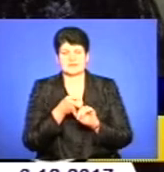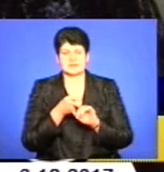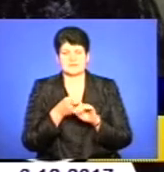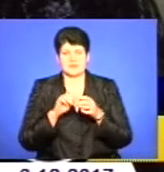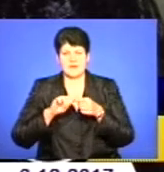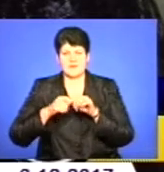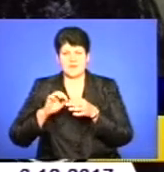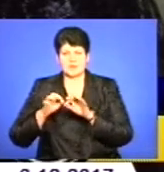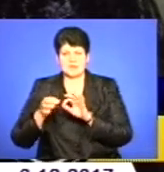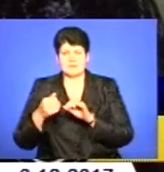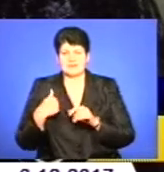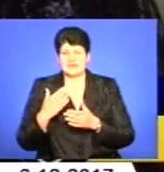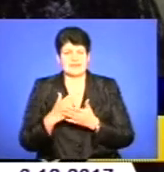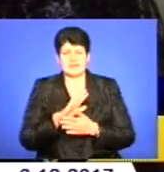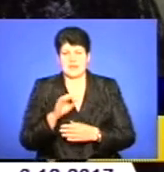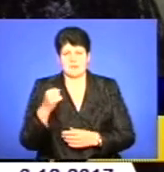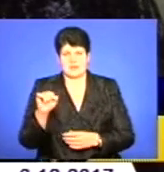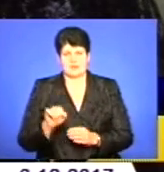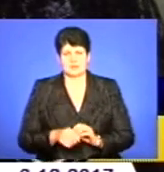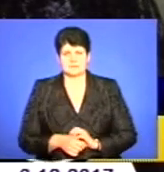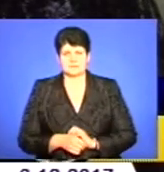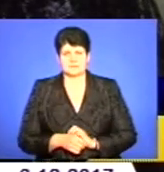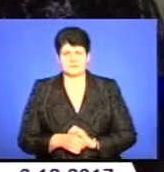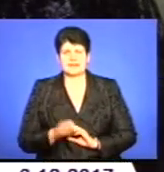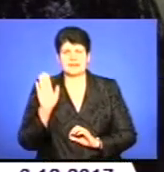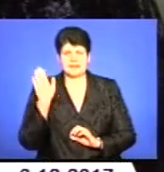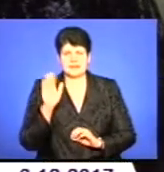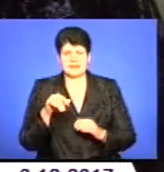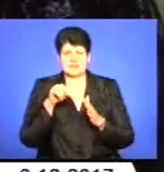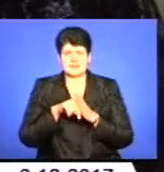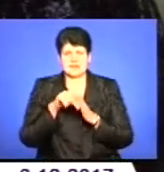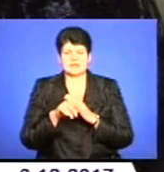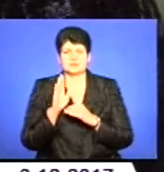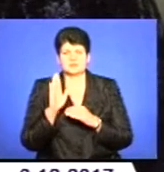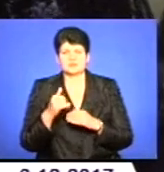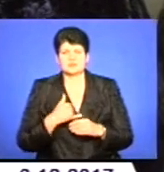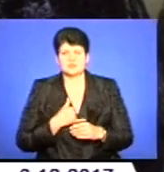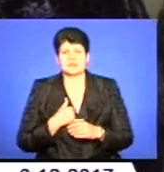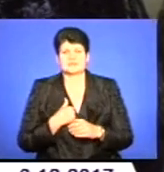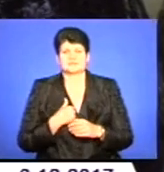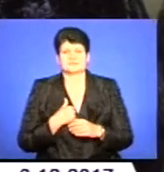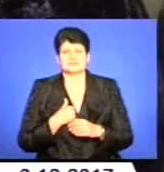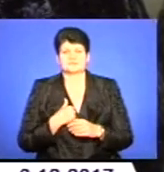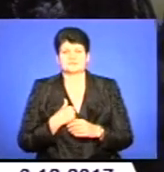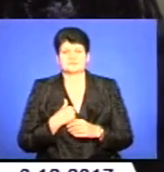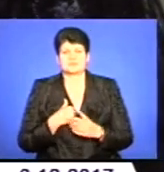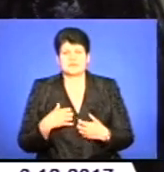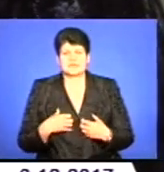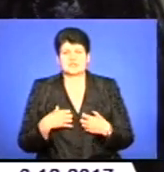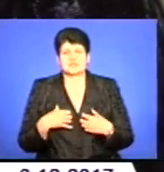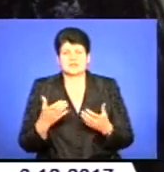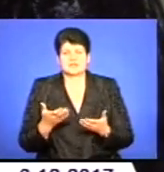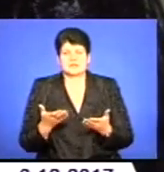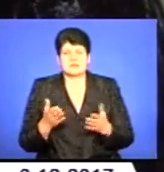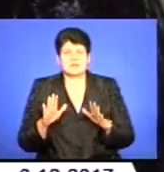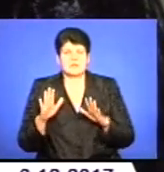вузликами, доти ми є непереможними. І нехай всередині відбуваються в нас якісь страшні зараз